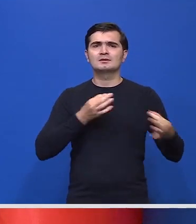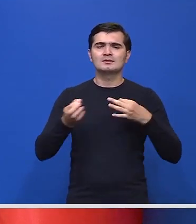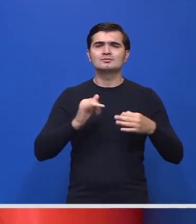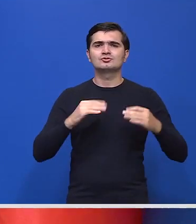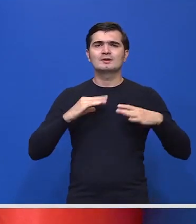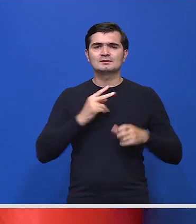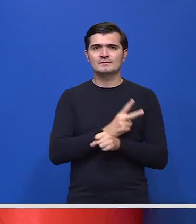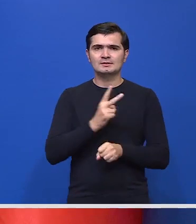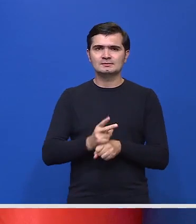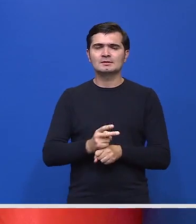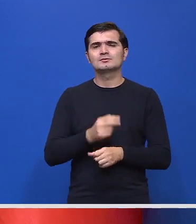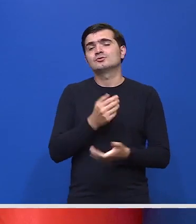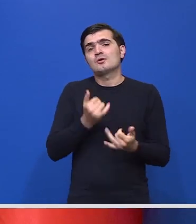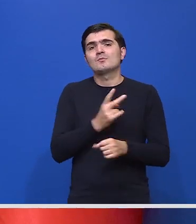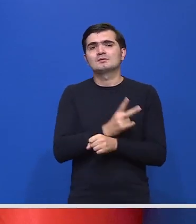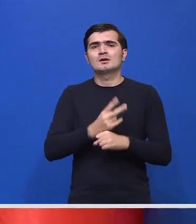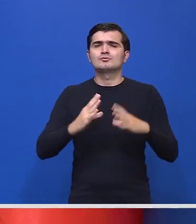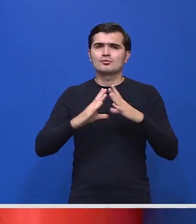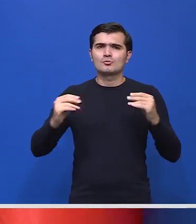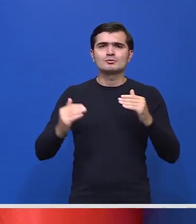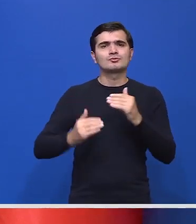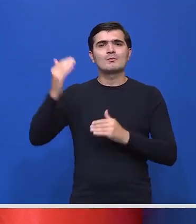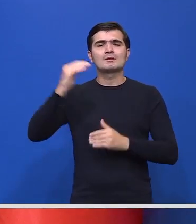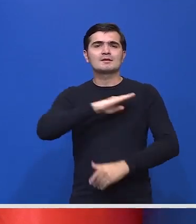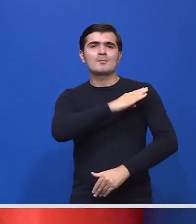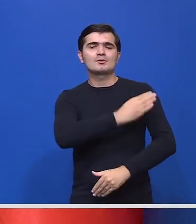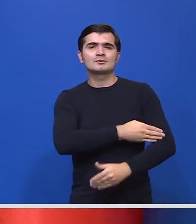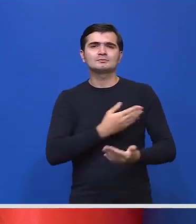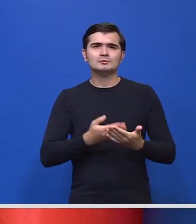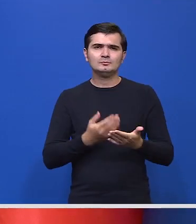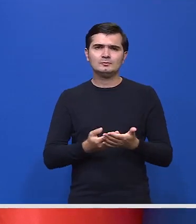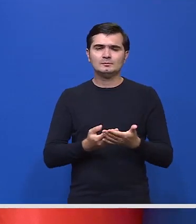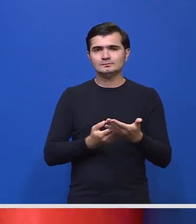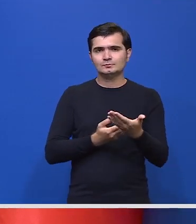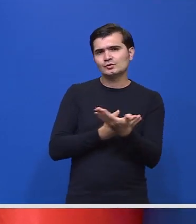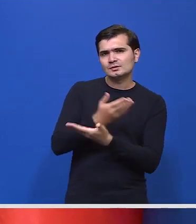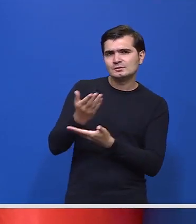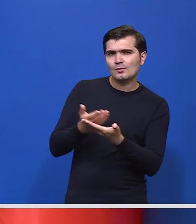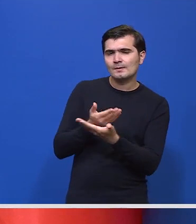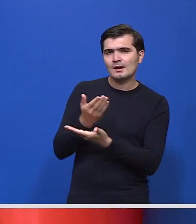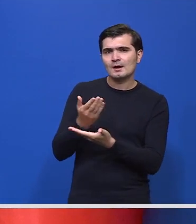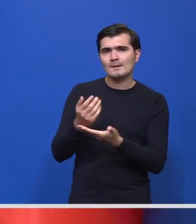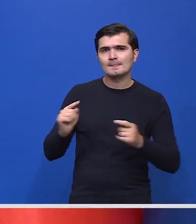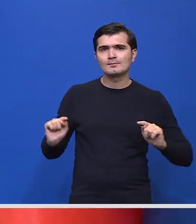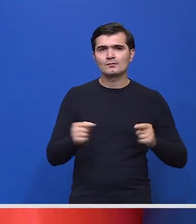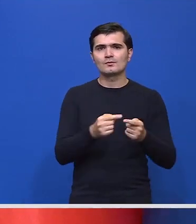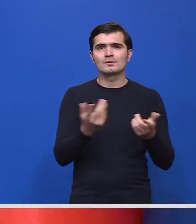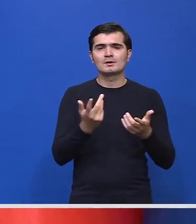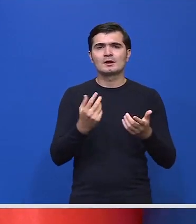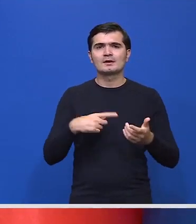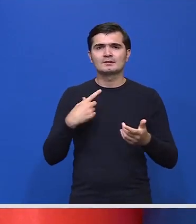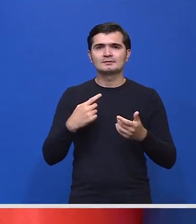În acest fel, statul român, mărindu-și capacitatea de a gestiona provocările cu care, să spunem, infrastructura